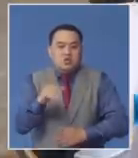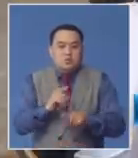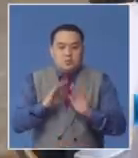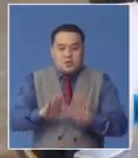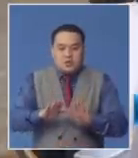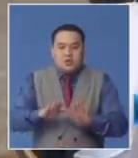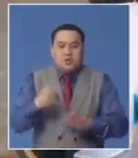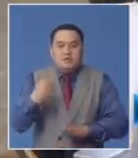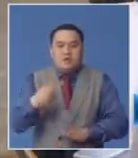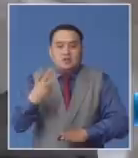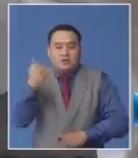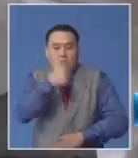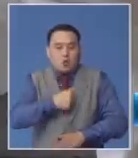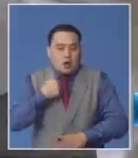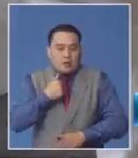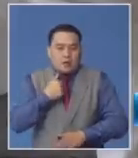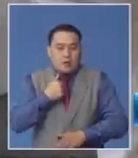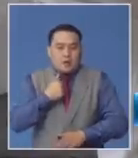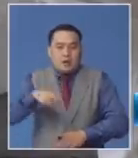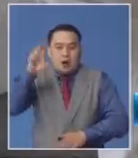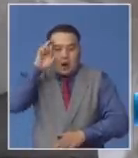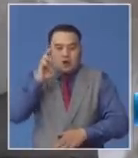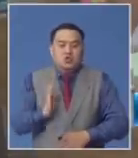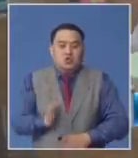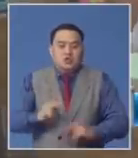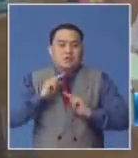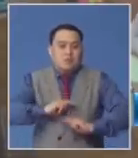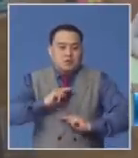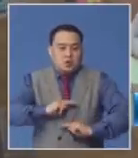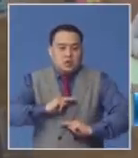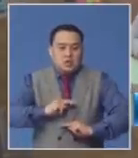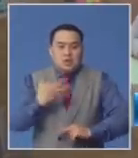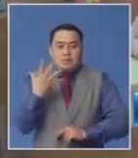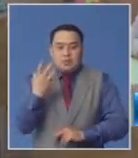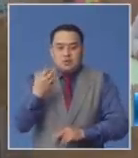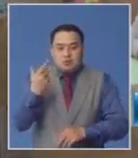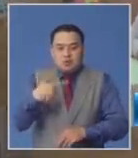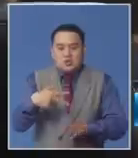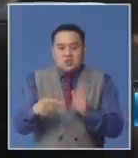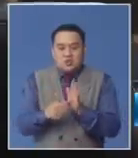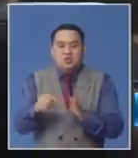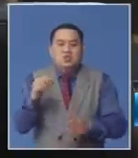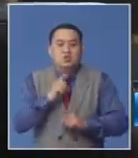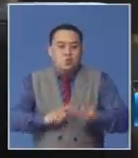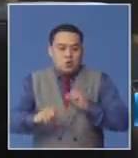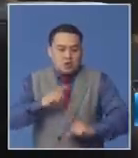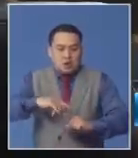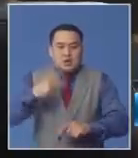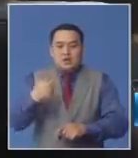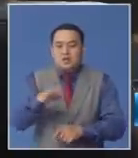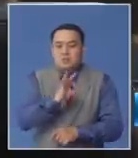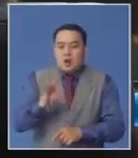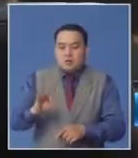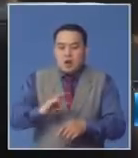до 2022 года по принципу государственно частного партнерства ес 530 тысяч студентов казахстана 30